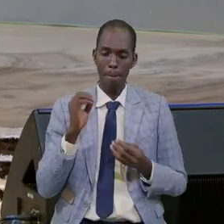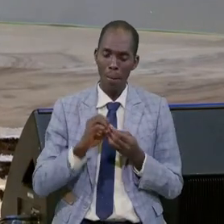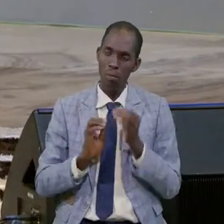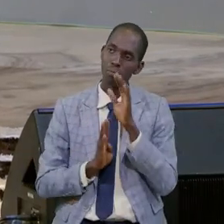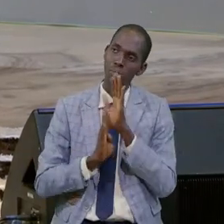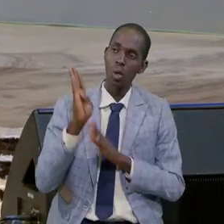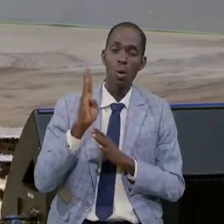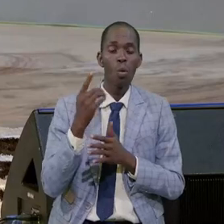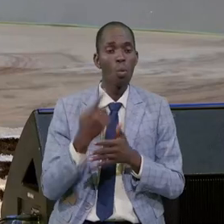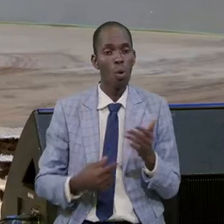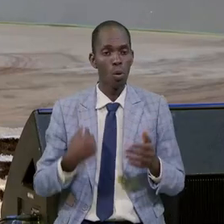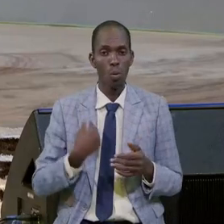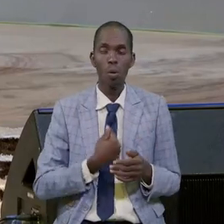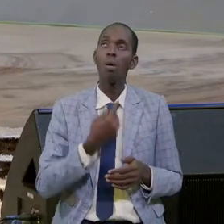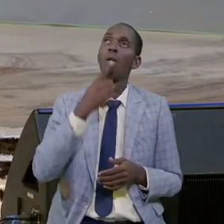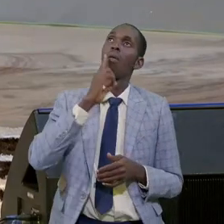nous donner la bonne santé,